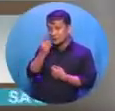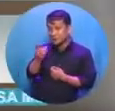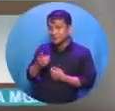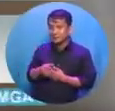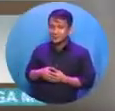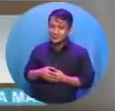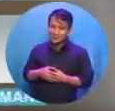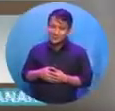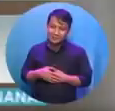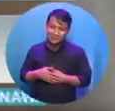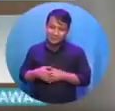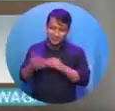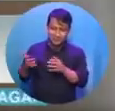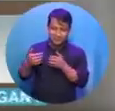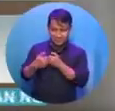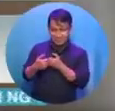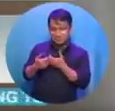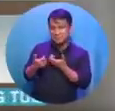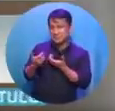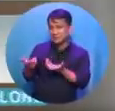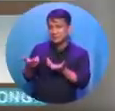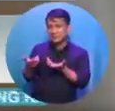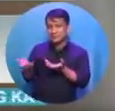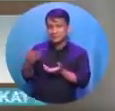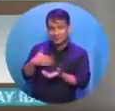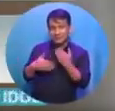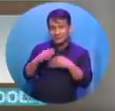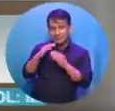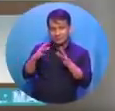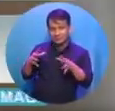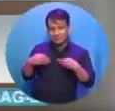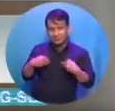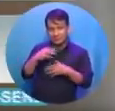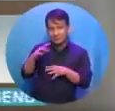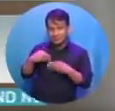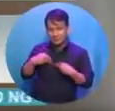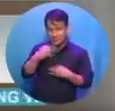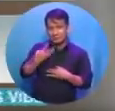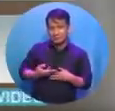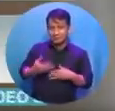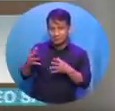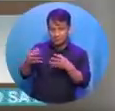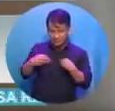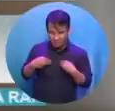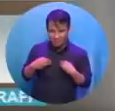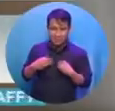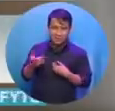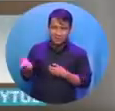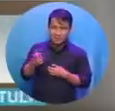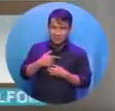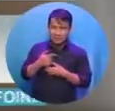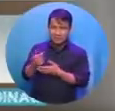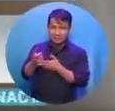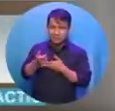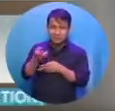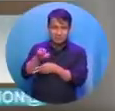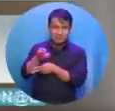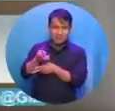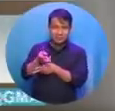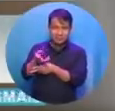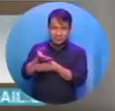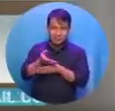bilang karelasyon po niya, eh, tinanggap ko naman na din po yung pagbilang pagtupok ko po sa kanya.